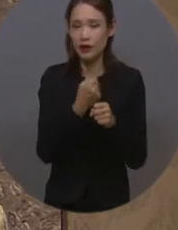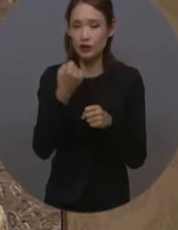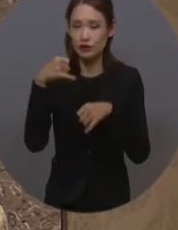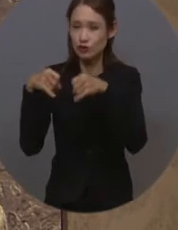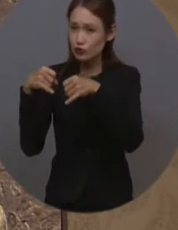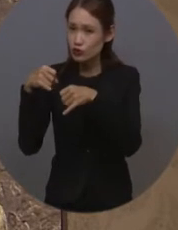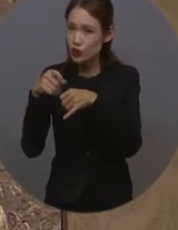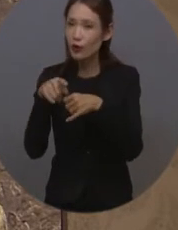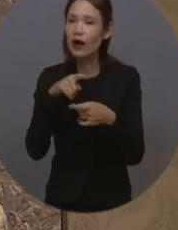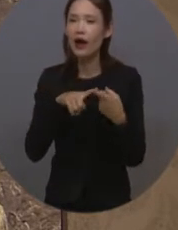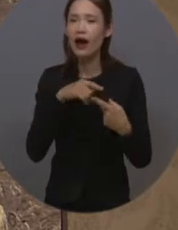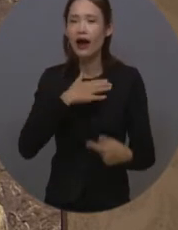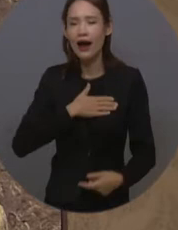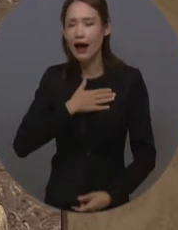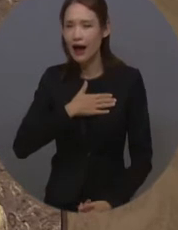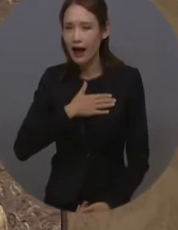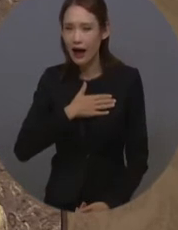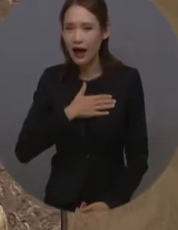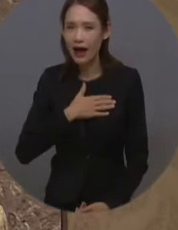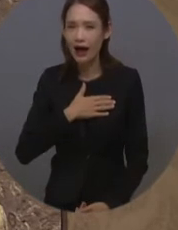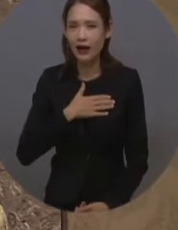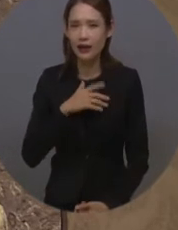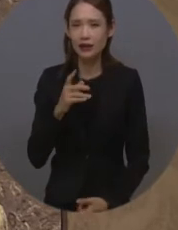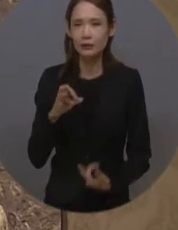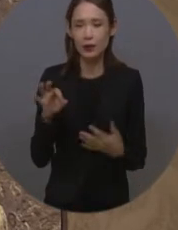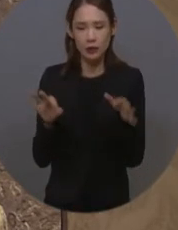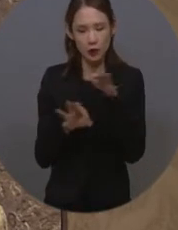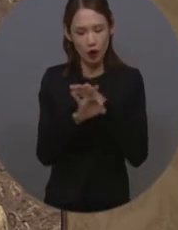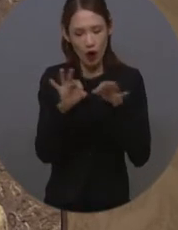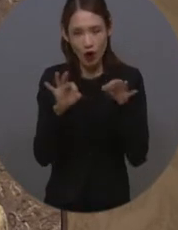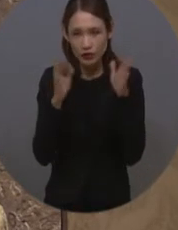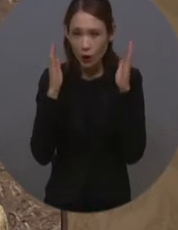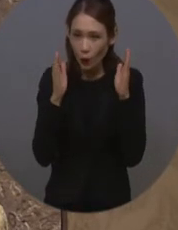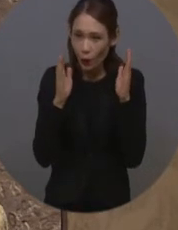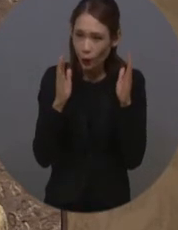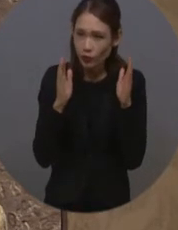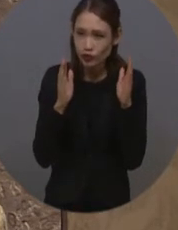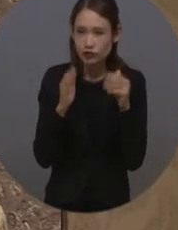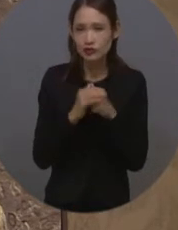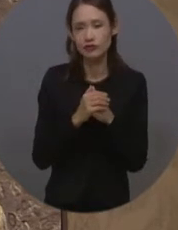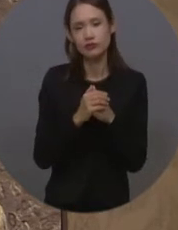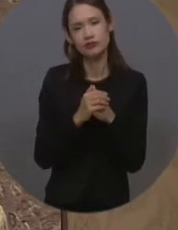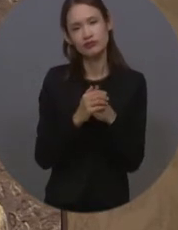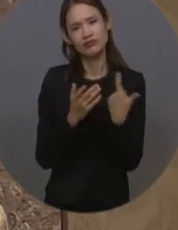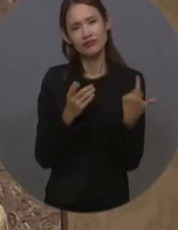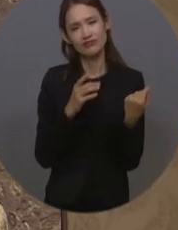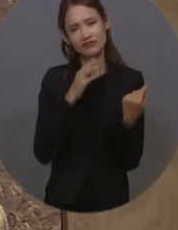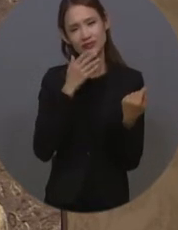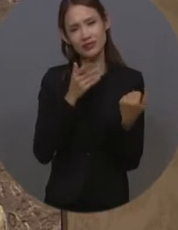안다거나 아니면 어떤 그 경제를 공부했다거나 이랬어야 되는데 네.